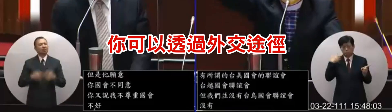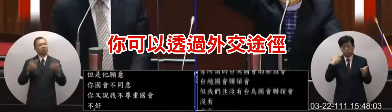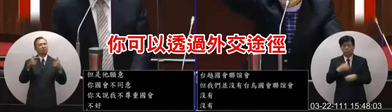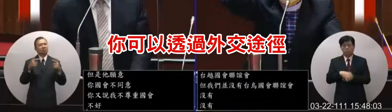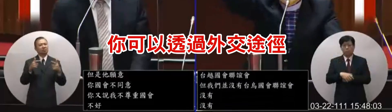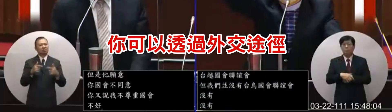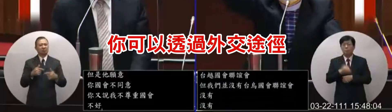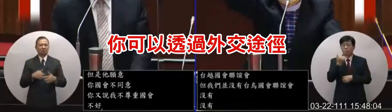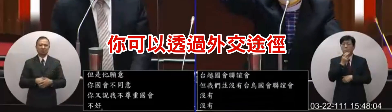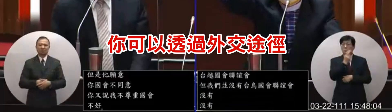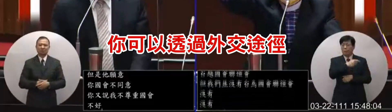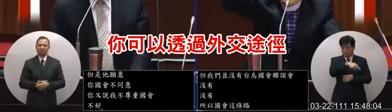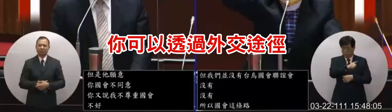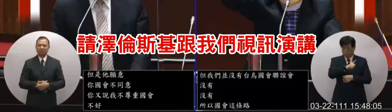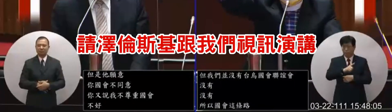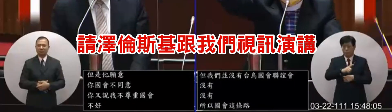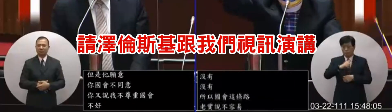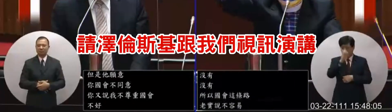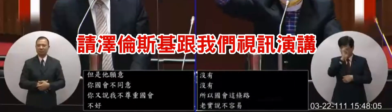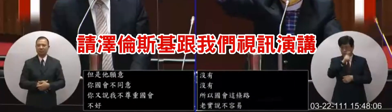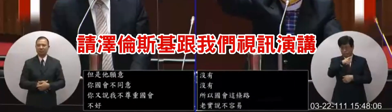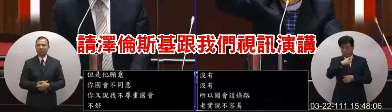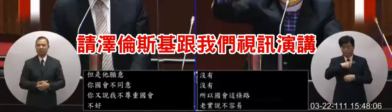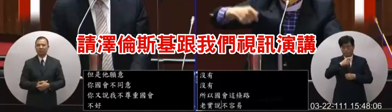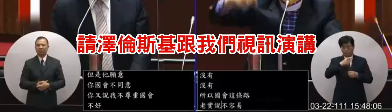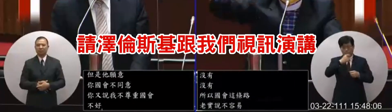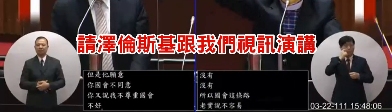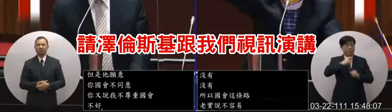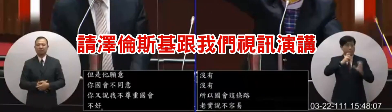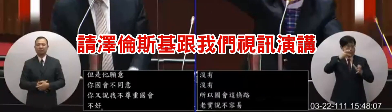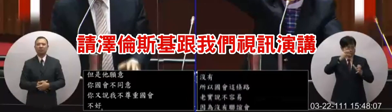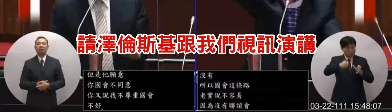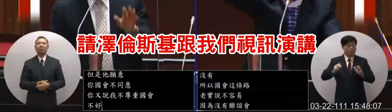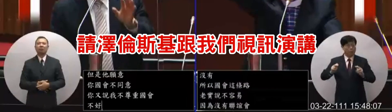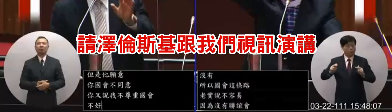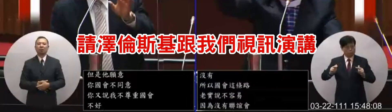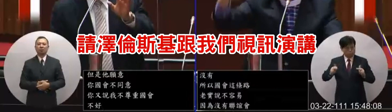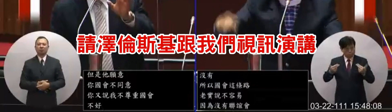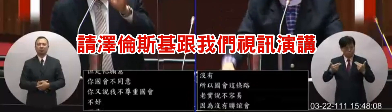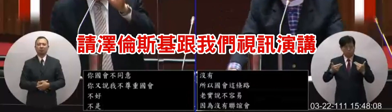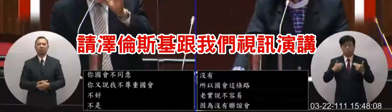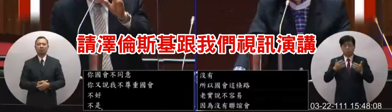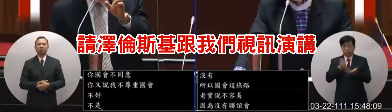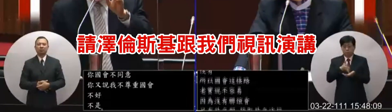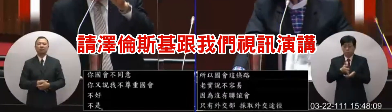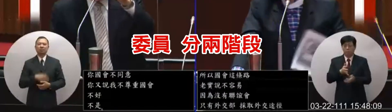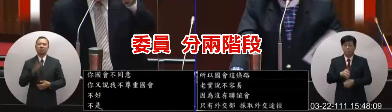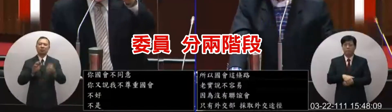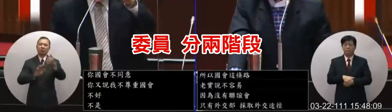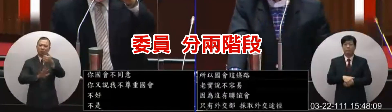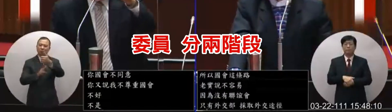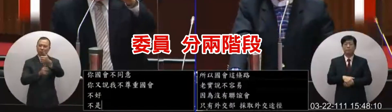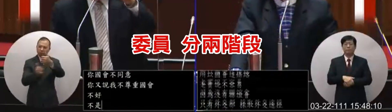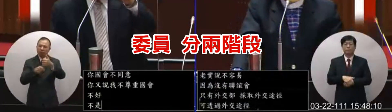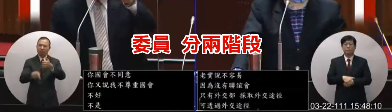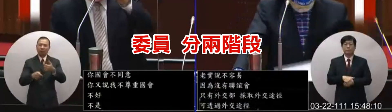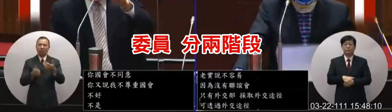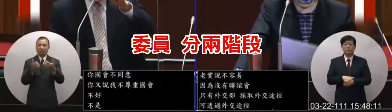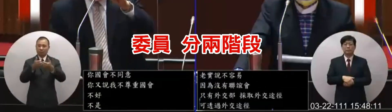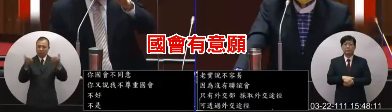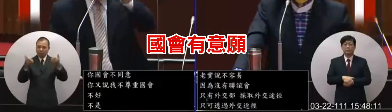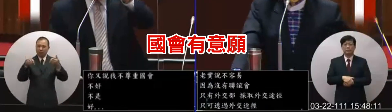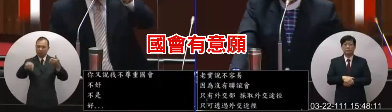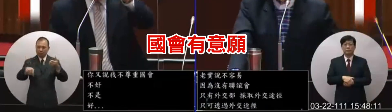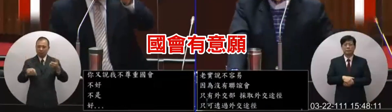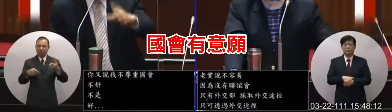你可以透过外交途径亲泽连斯基跟我们四星演讲啊。 委员，分两阶段，两